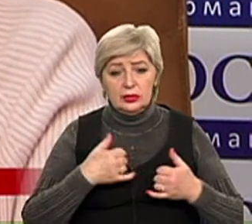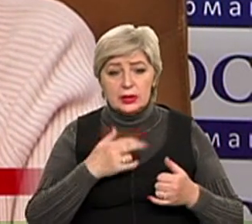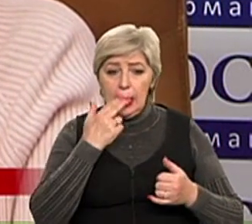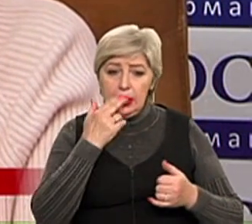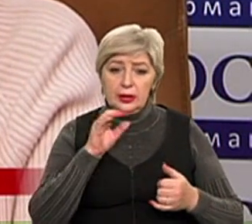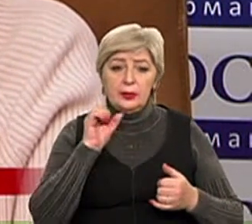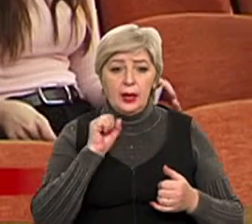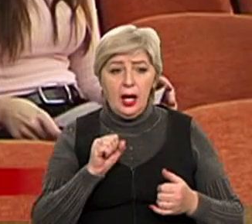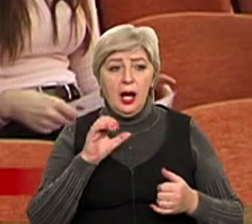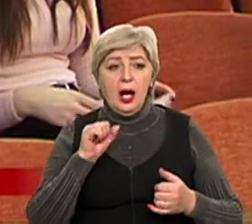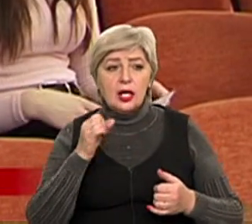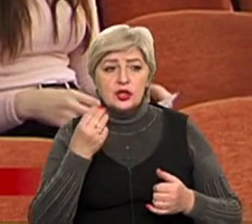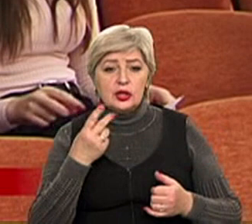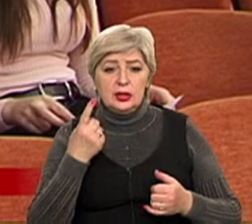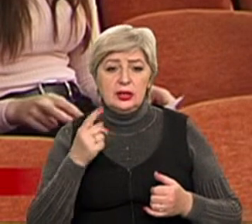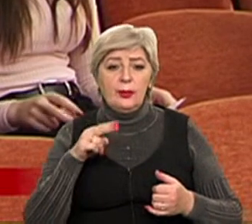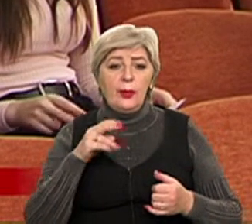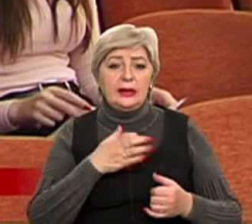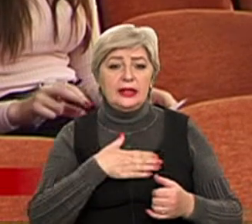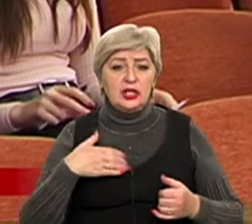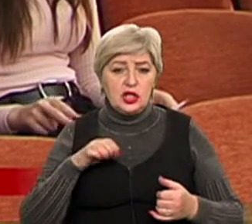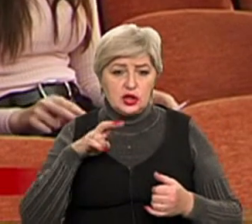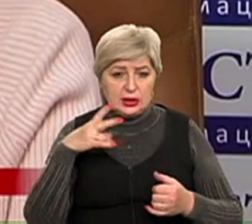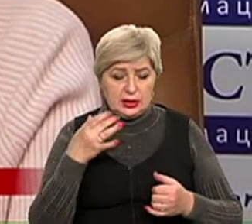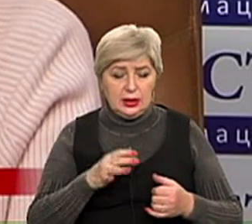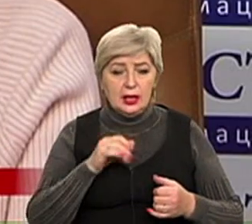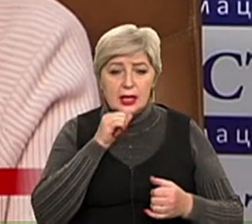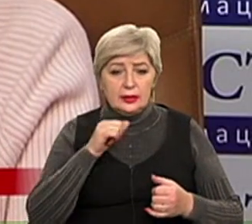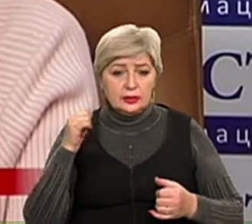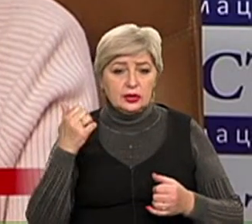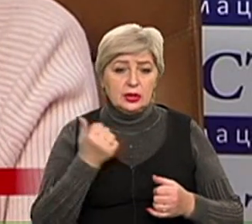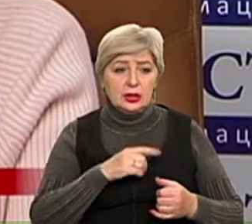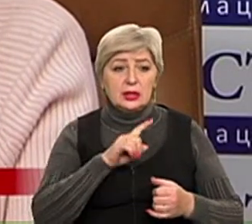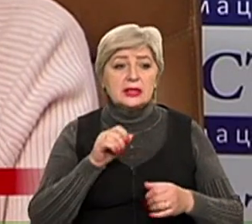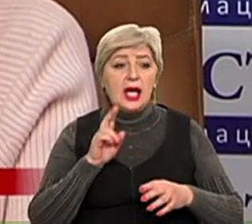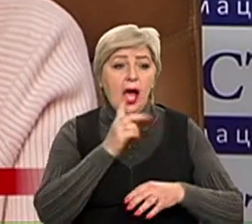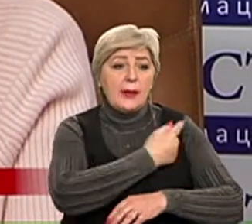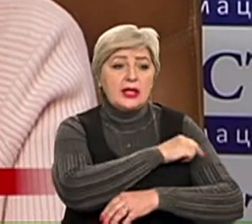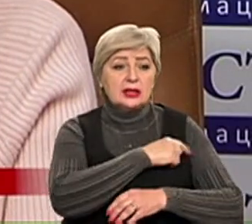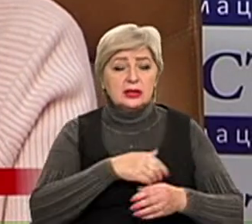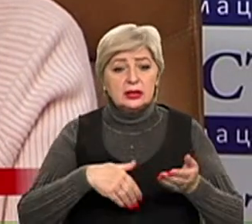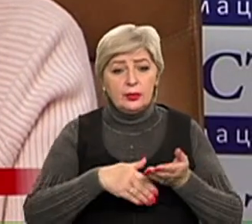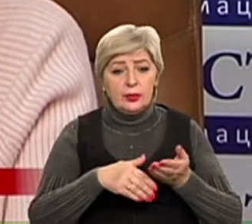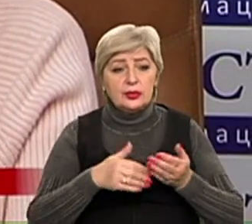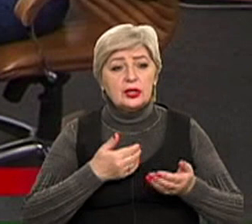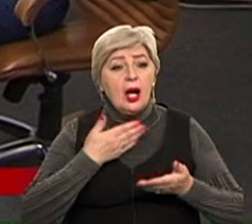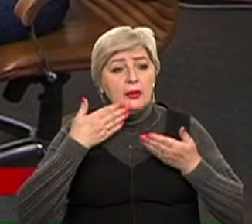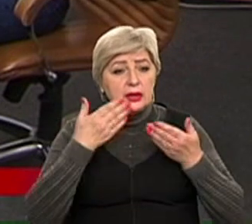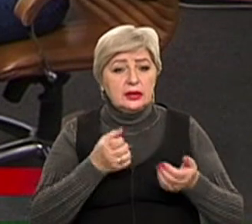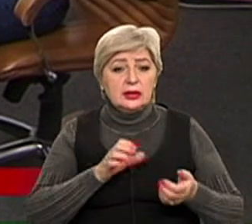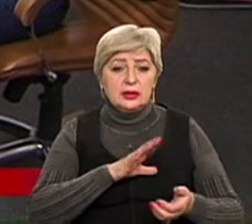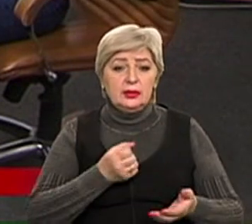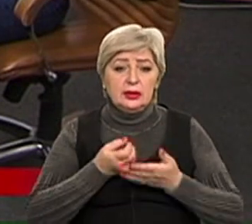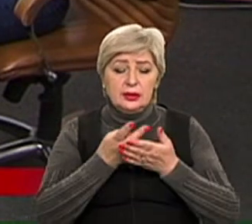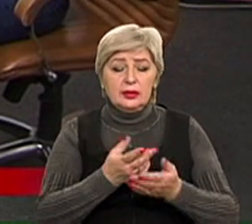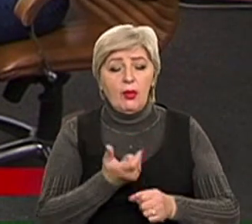это H1N1 пандемический. За предыдущую неделю за медицинской помощью обратились и были госпитализированы